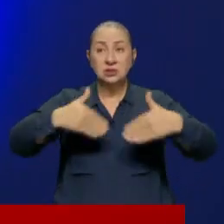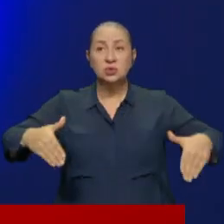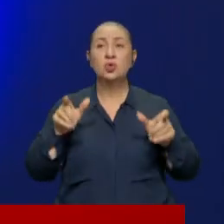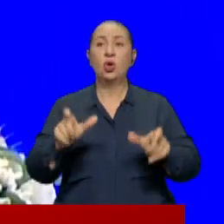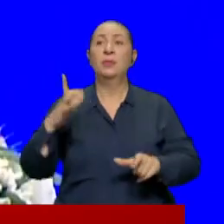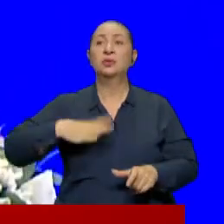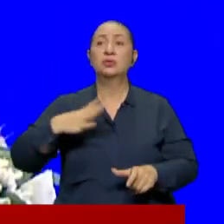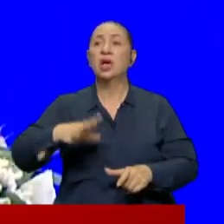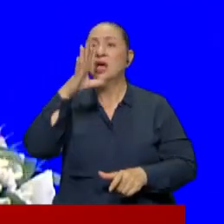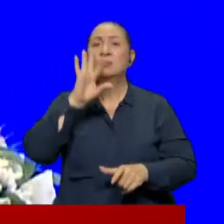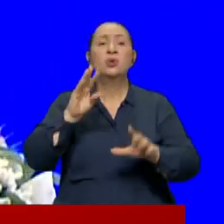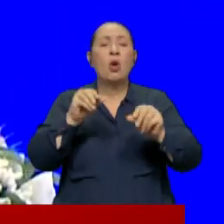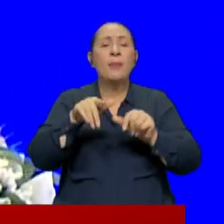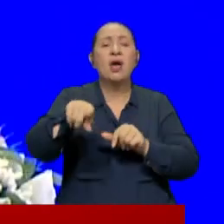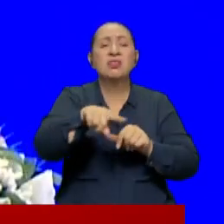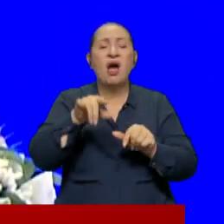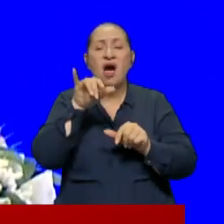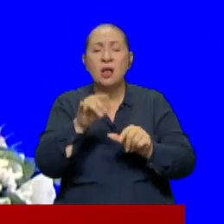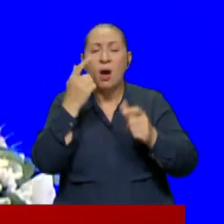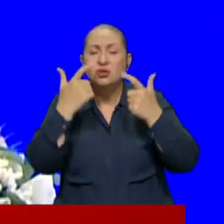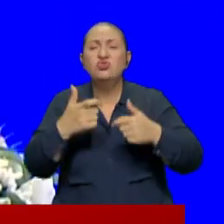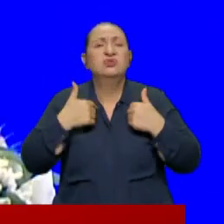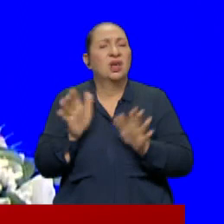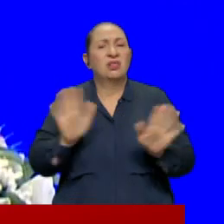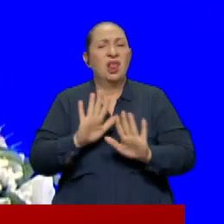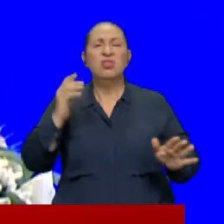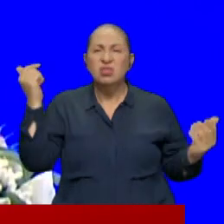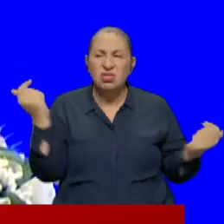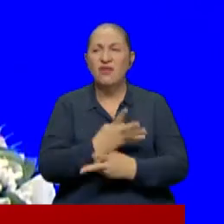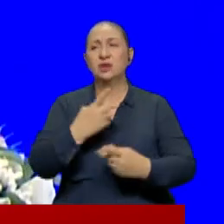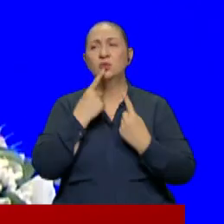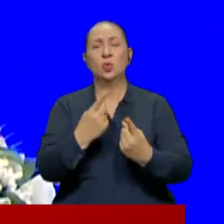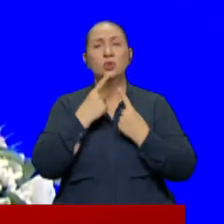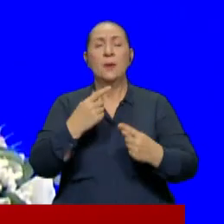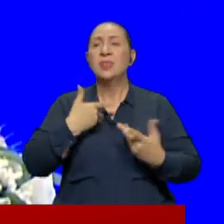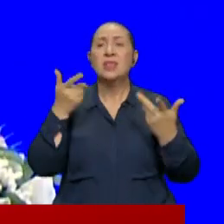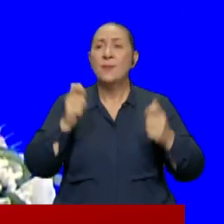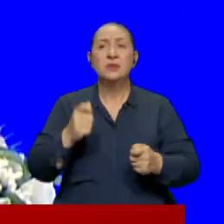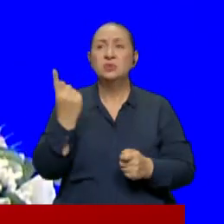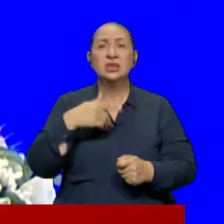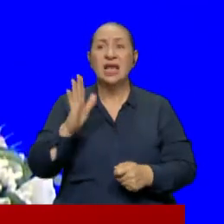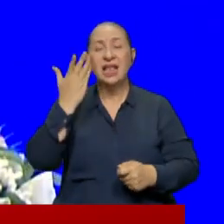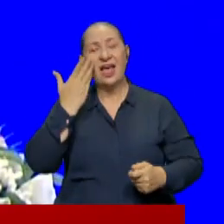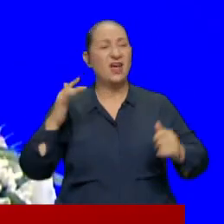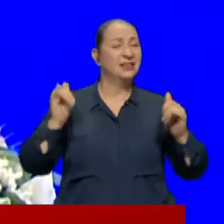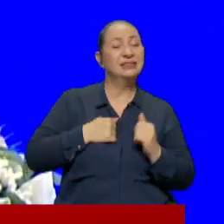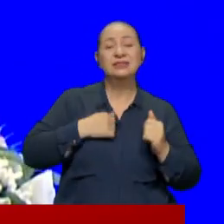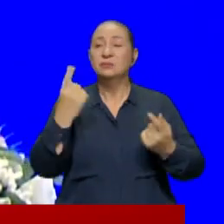korumak istiyoruz. Kimsenin toprağında hakkın hukukunda gözümüz olmadığını defalarca söyledik. Bizim yaptığımız herhangi bir şekilde keyfi,